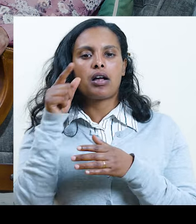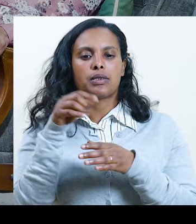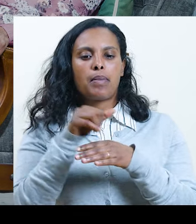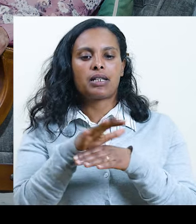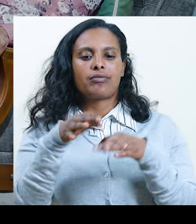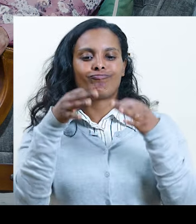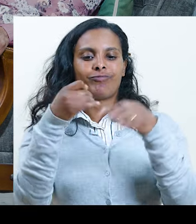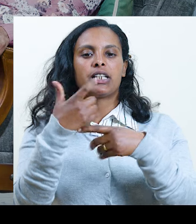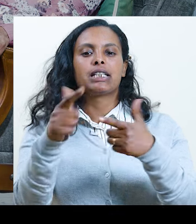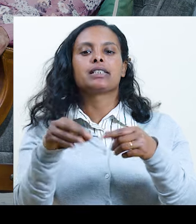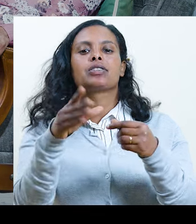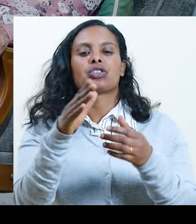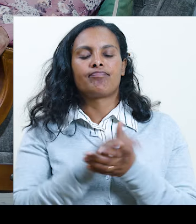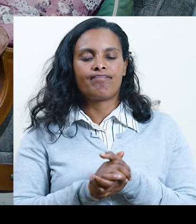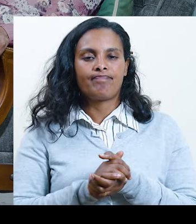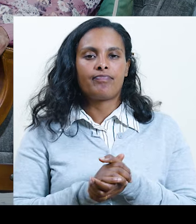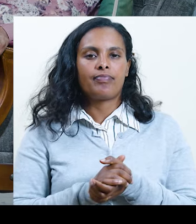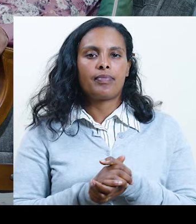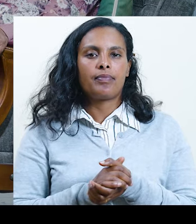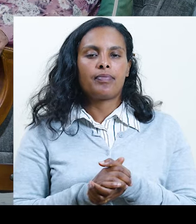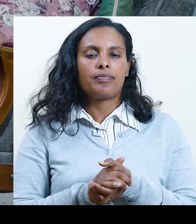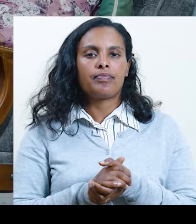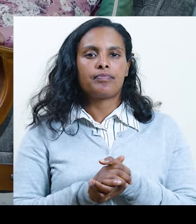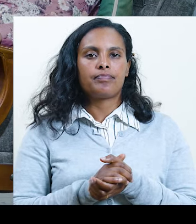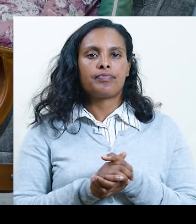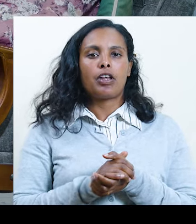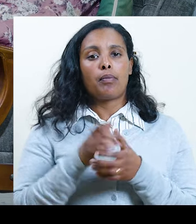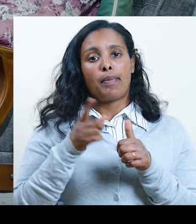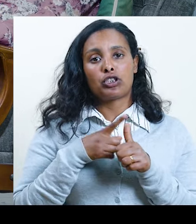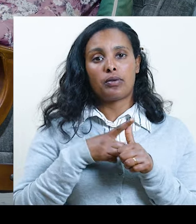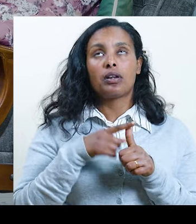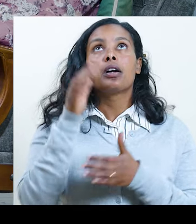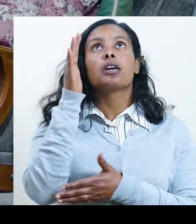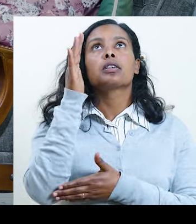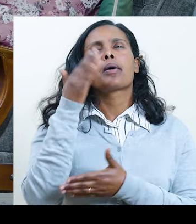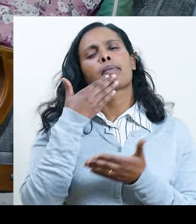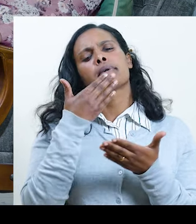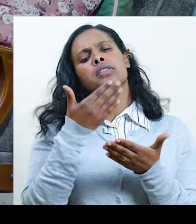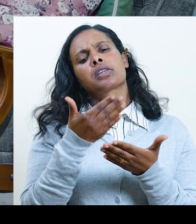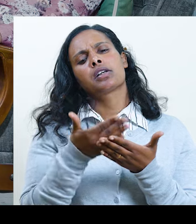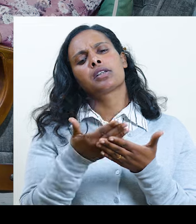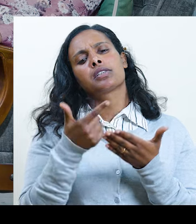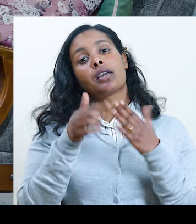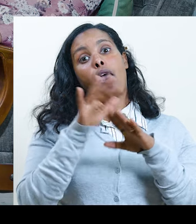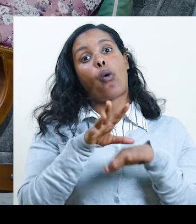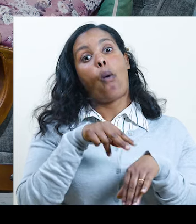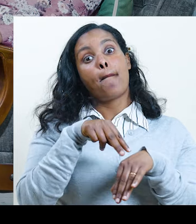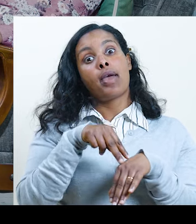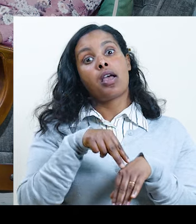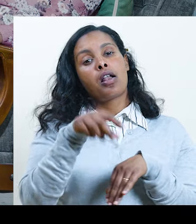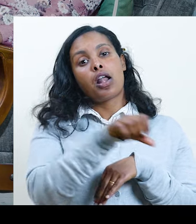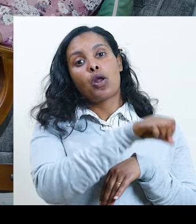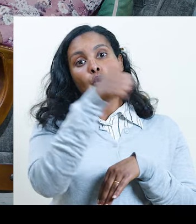ጠቅለል አድርገሽ ያለሽን መልእክት እንድታስተላልፍ ይድል ስጥሽ። በመጀመሪያ እግዚአብሔር ይመስገን እዚህ ላይ